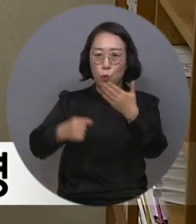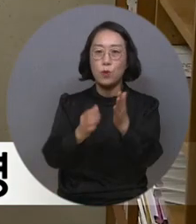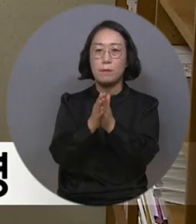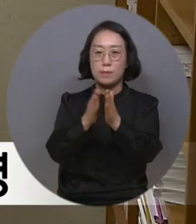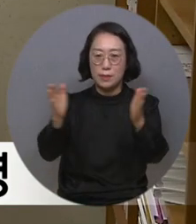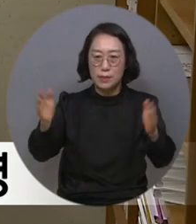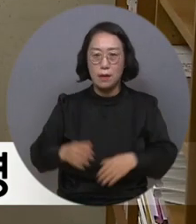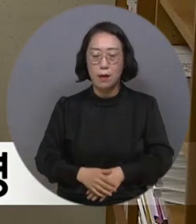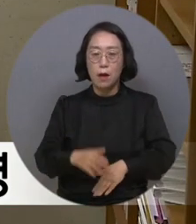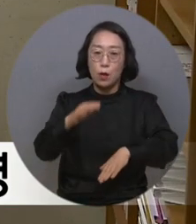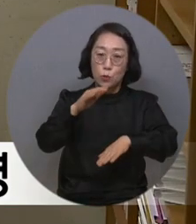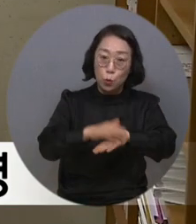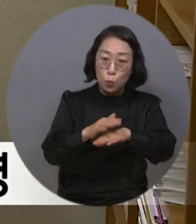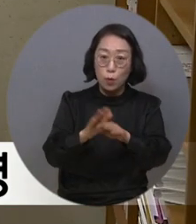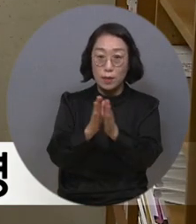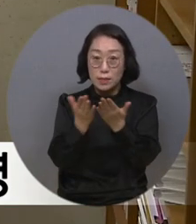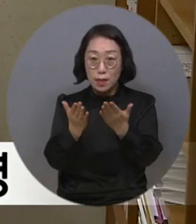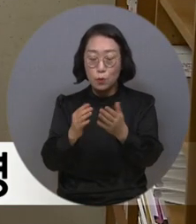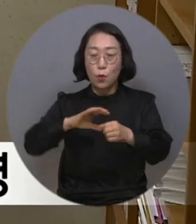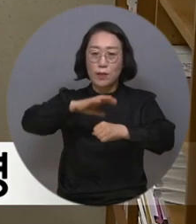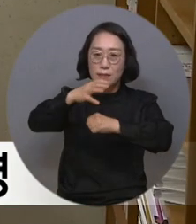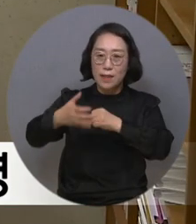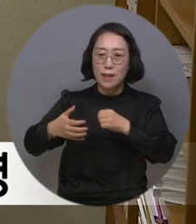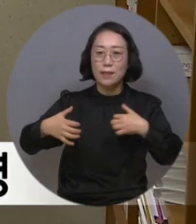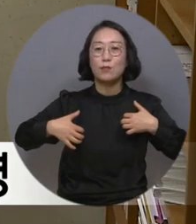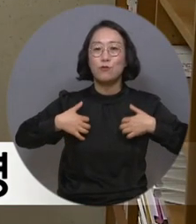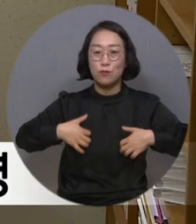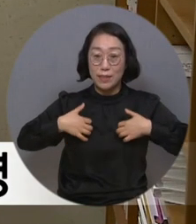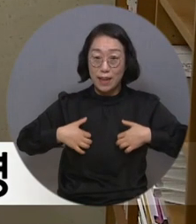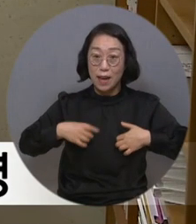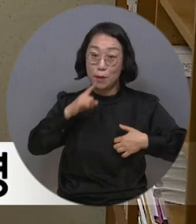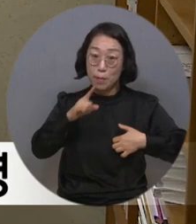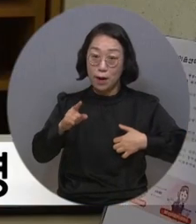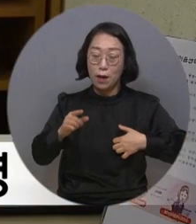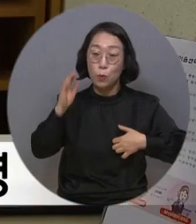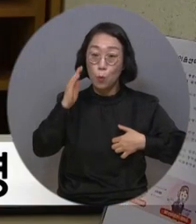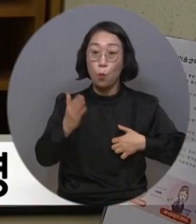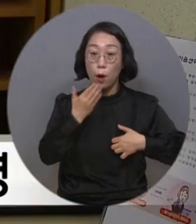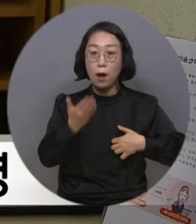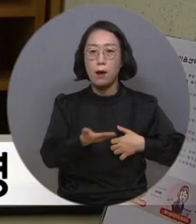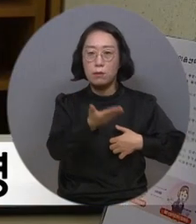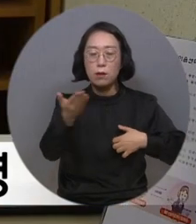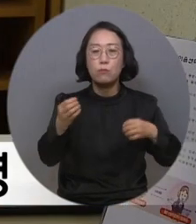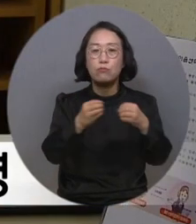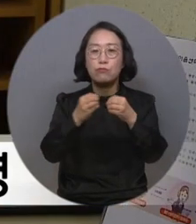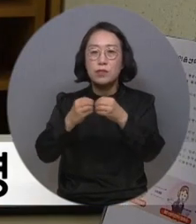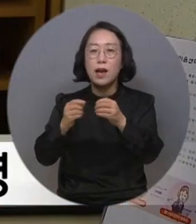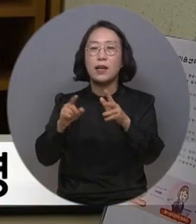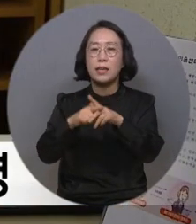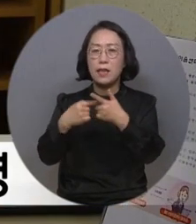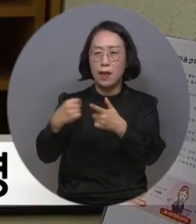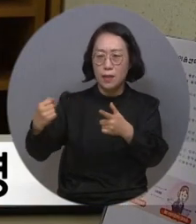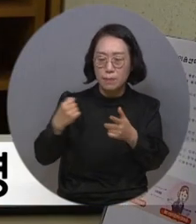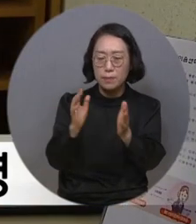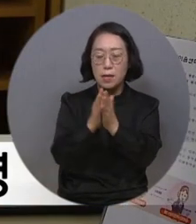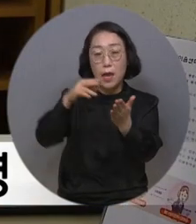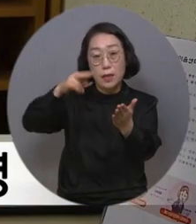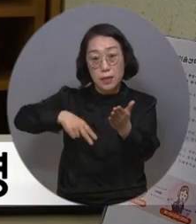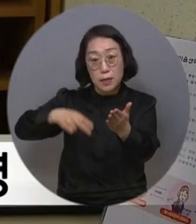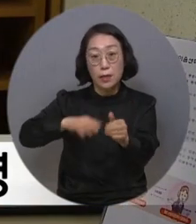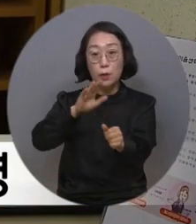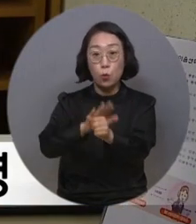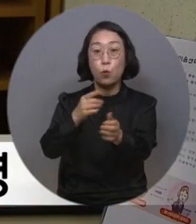손책들이는 손과 책으로 세상을 누리다의 줄임말로 청각장애인의 문해력 증진과 책읽기 활성화를